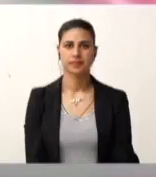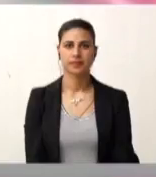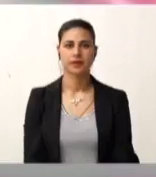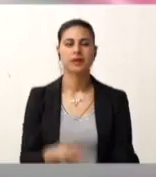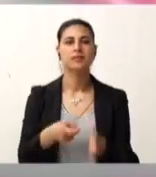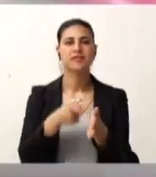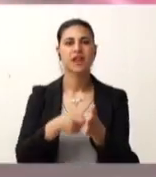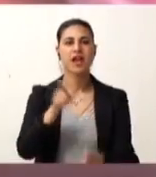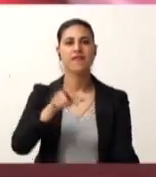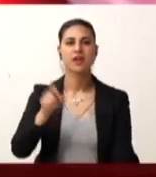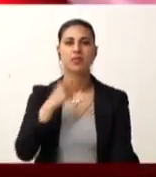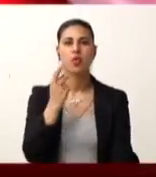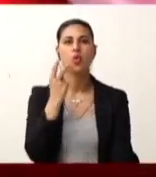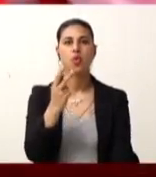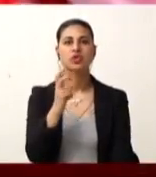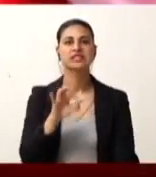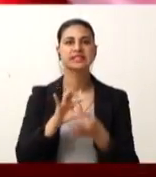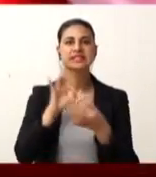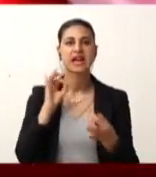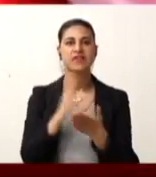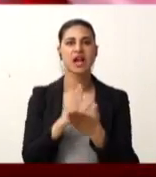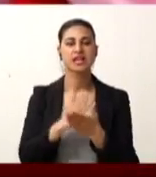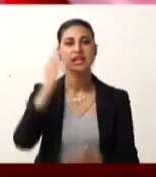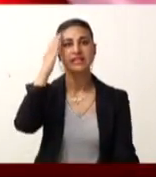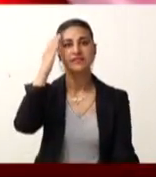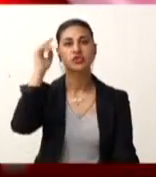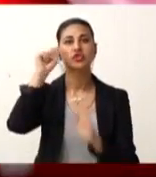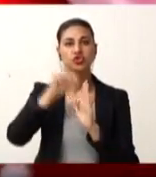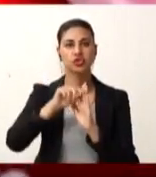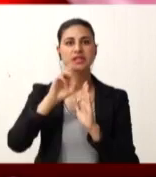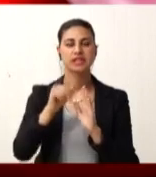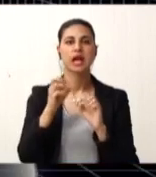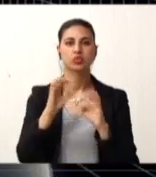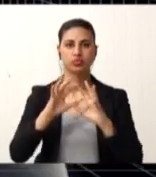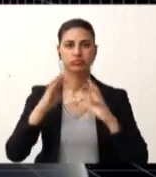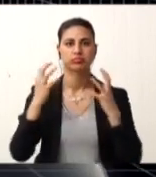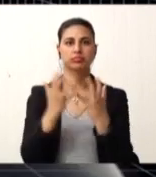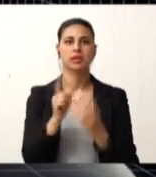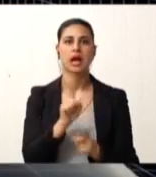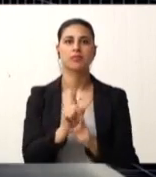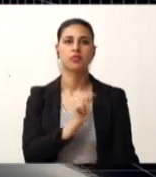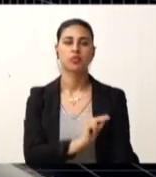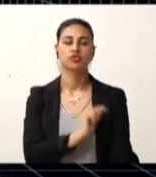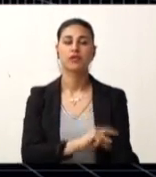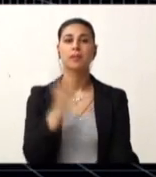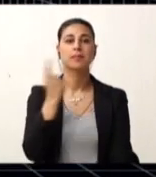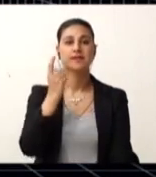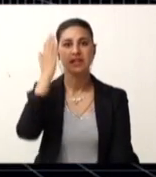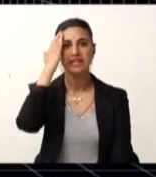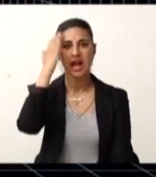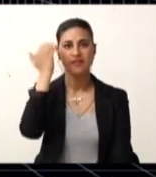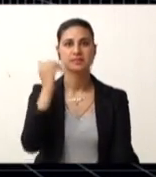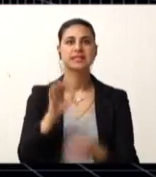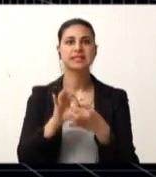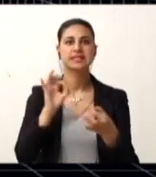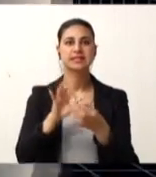კვლევარებმა ორი სახის ძარღვები აღმოაჩინეს, ტვინის შიგნით და მის გარშემო მომუშავე. Პირველი მათგანი თავის ტვინის ლიმფური